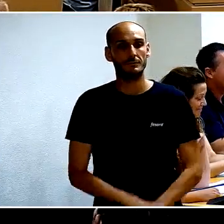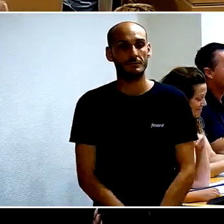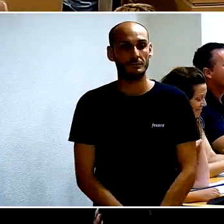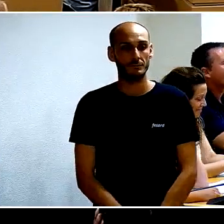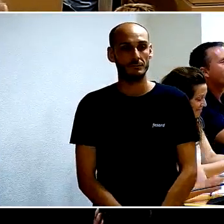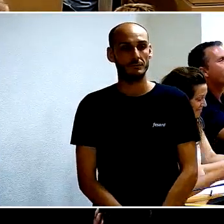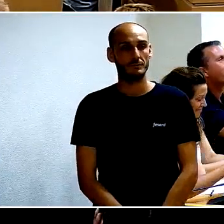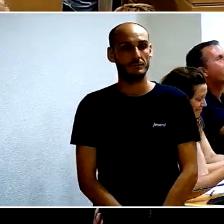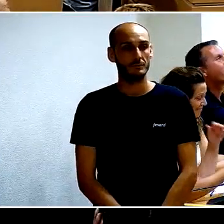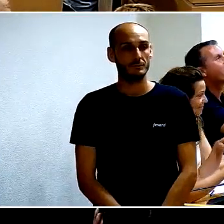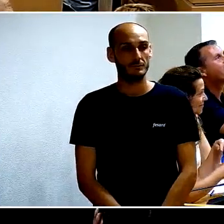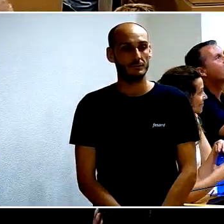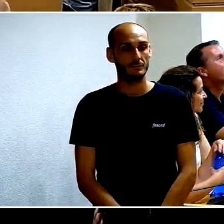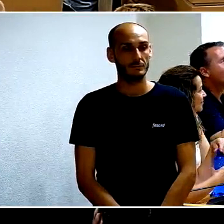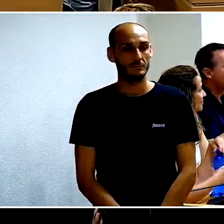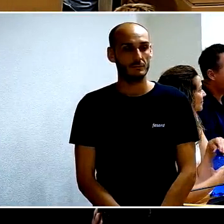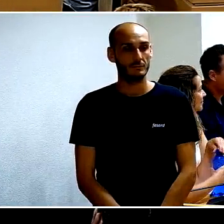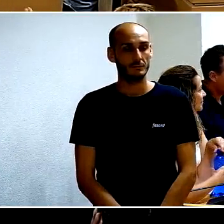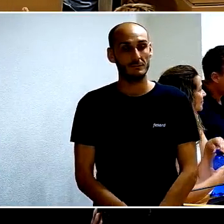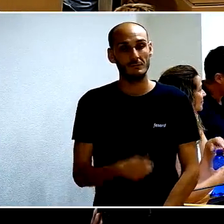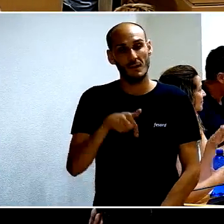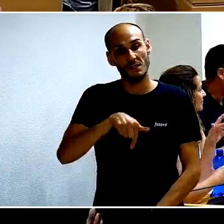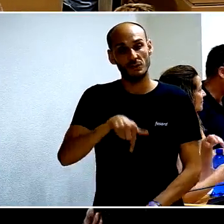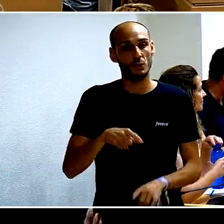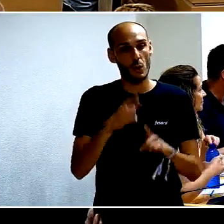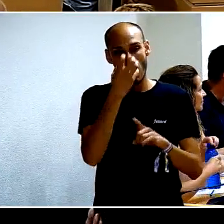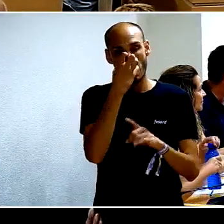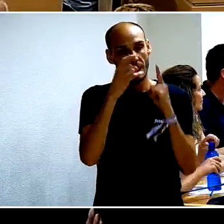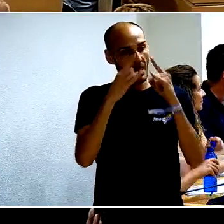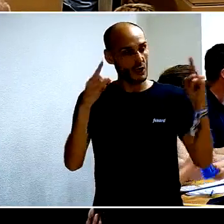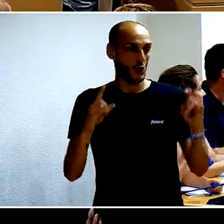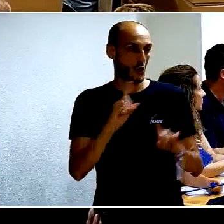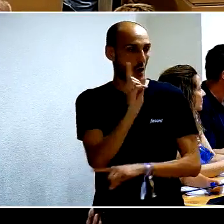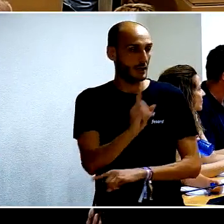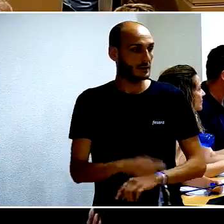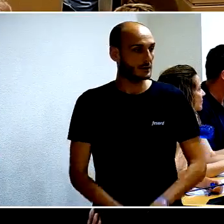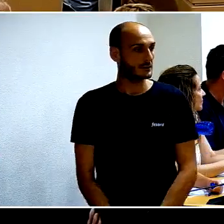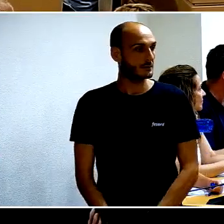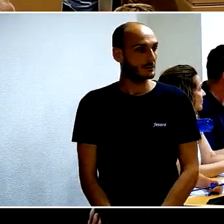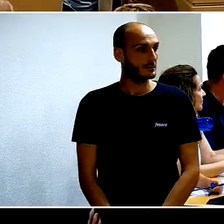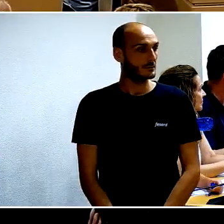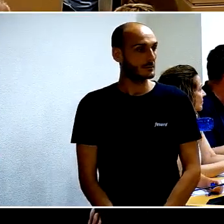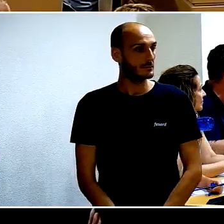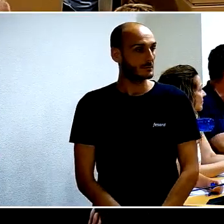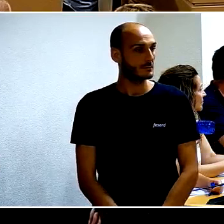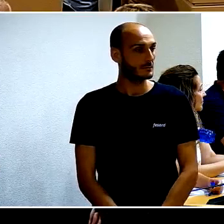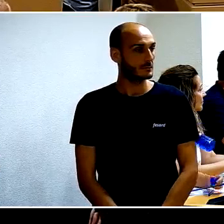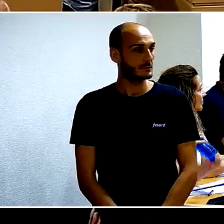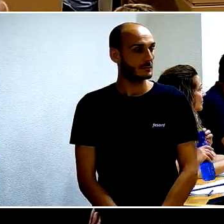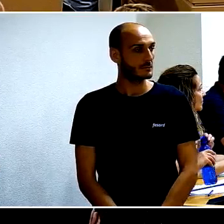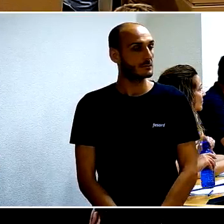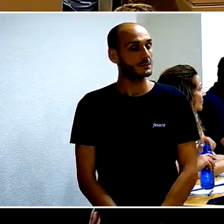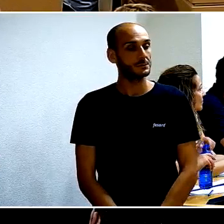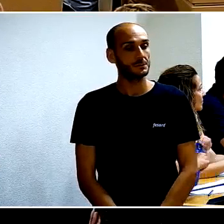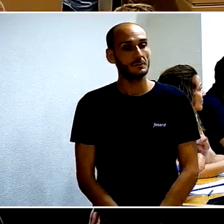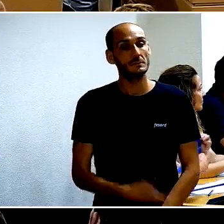No, però... És que això no és un circ, això és una sessió plenària i una qüestió és que quan hem aprovat la moció